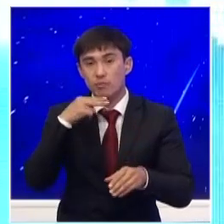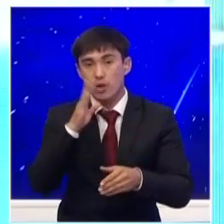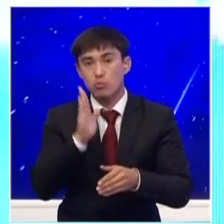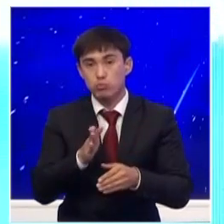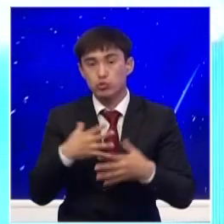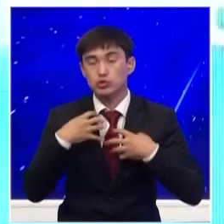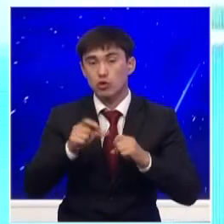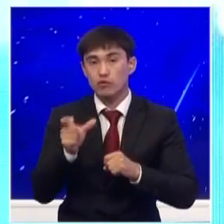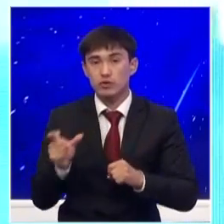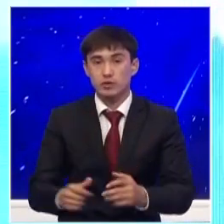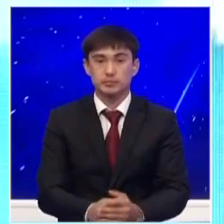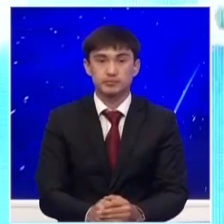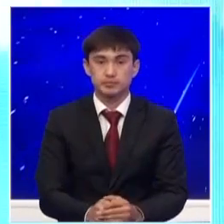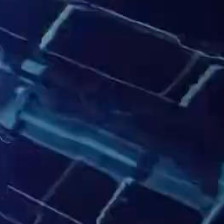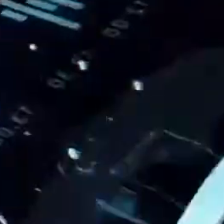будет здоровье пациента.